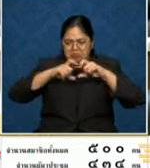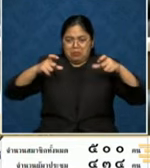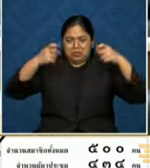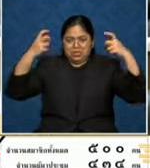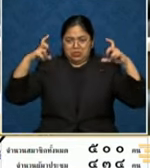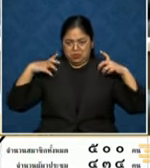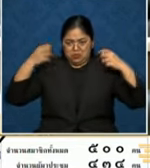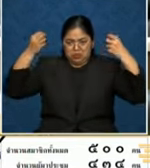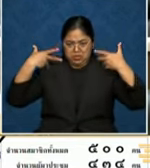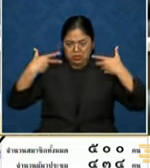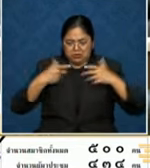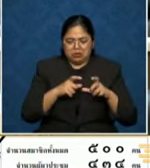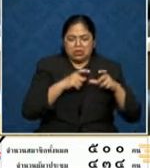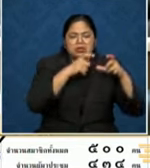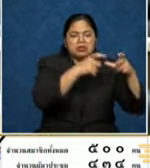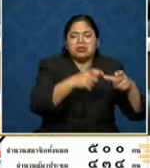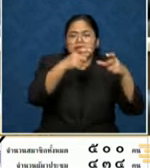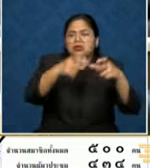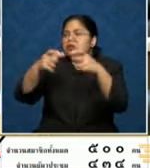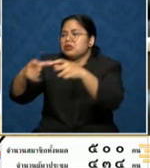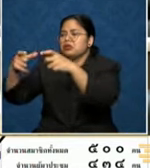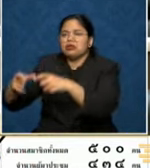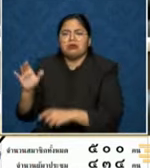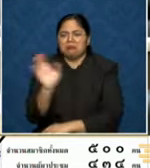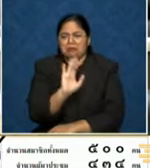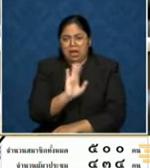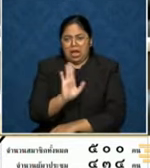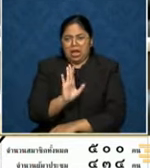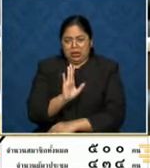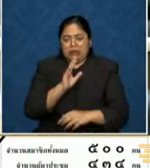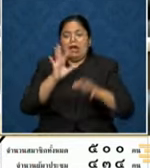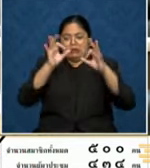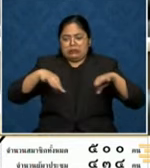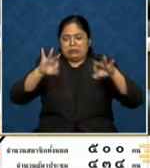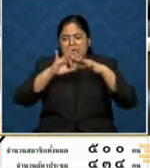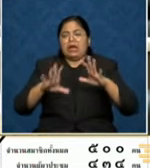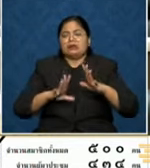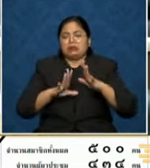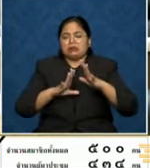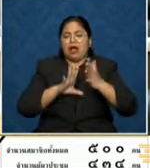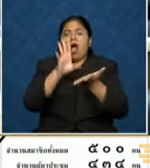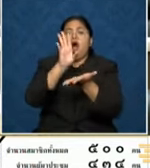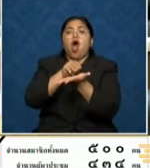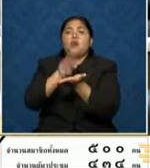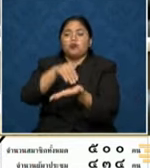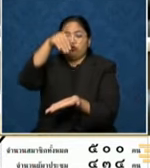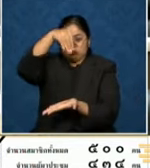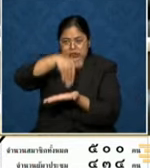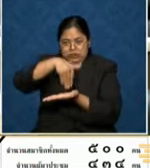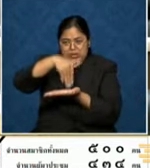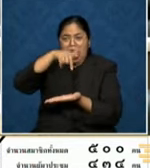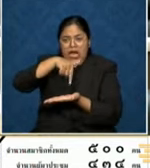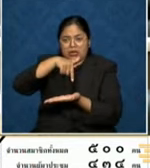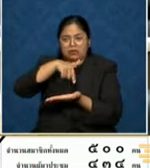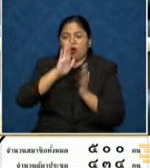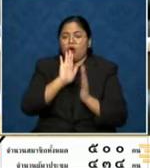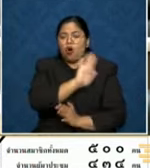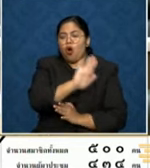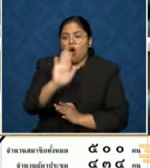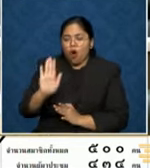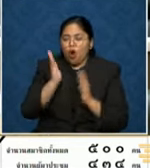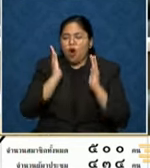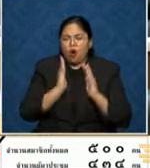บเดียวเนี่ยไปรักษาที่โรงพยาบาลไหนโดยที่ไม่ได้ทำฐานข้อมูลกลางฐานข้อมูลกลางของคนไข้ให้เกิดขึ้นนี่นะครับ